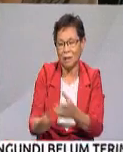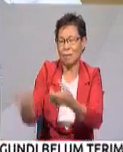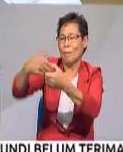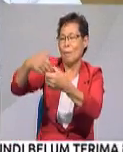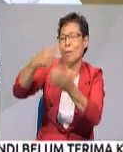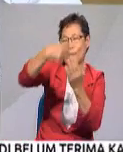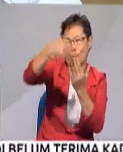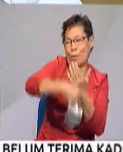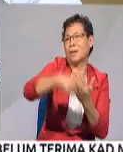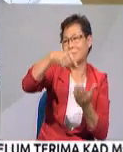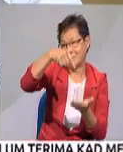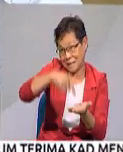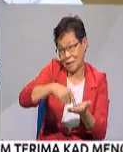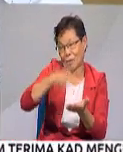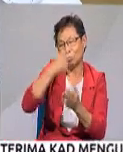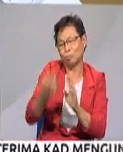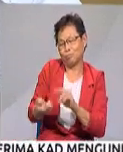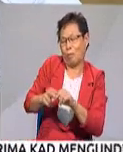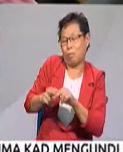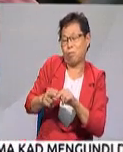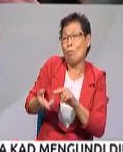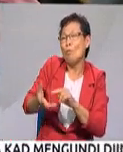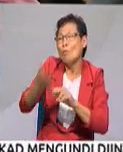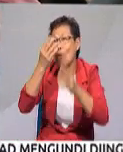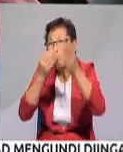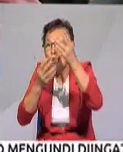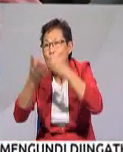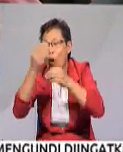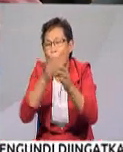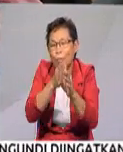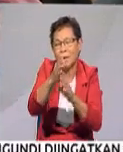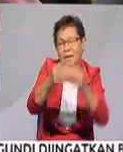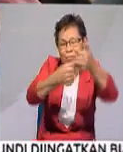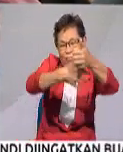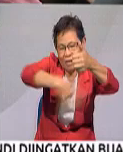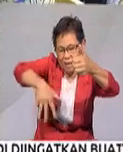dalam program ini bagi meningkatkan pengetahuan dalam bidang